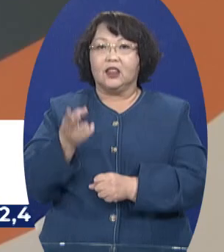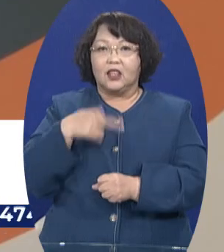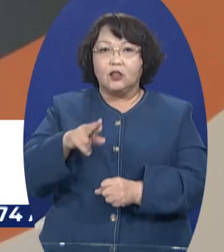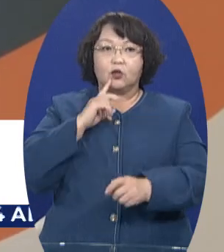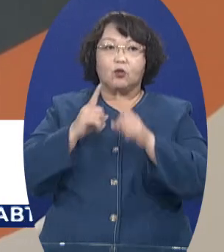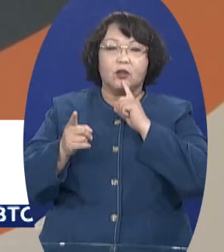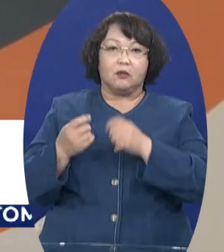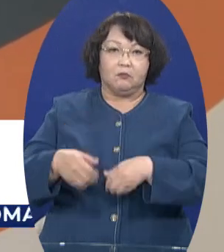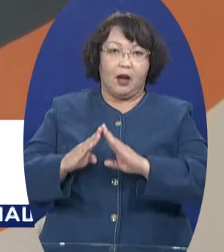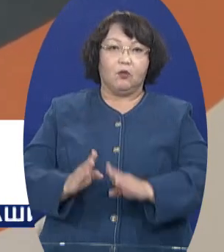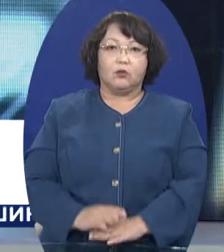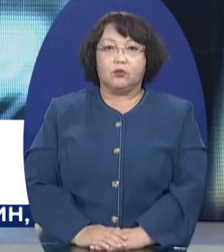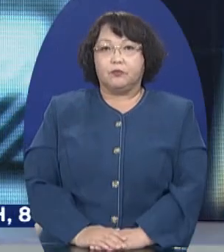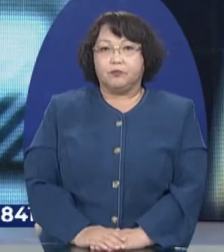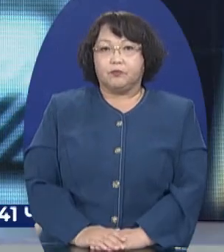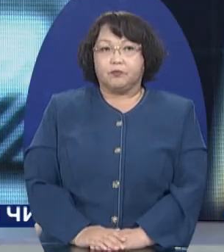байна.